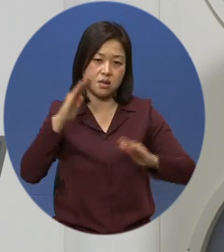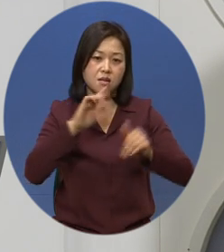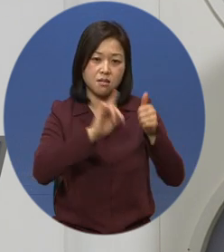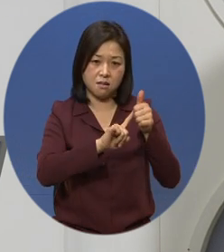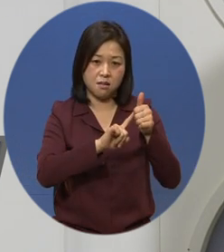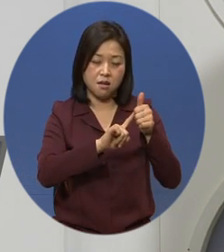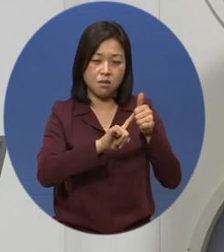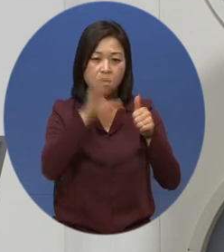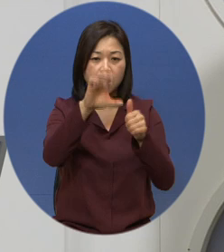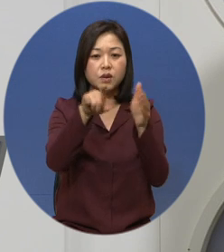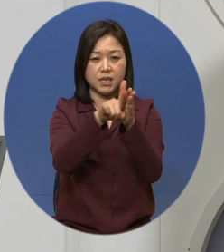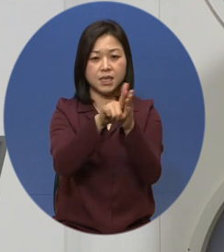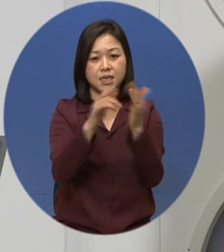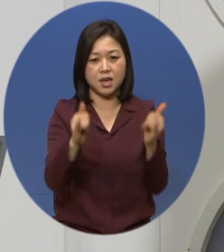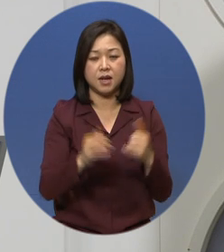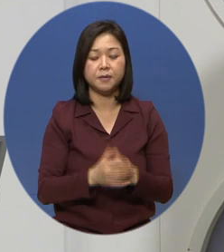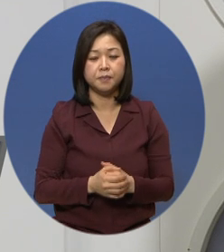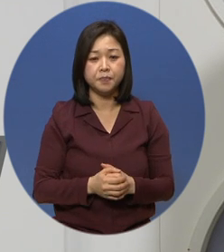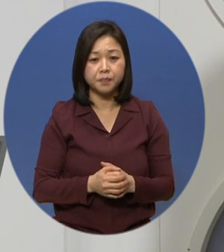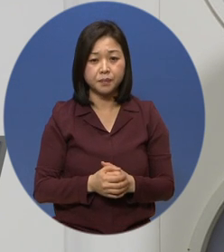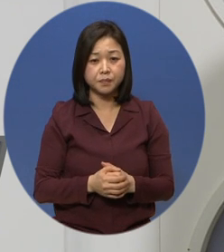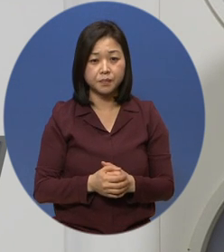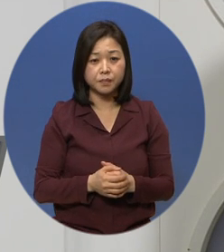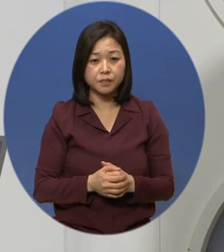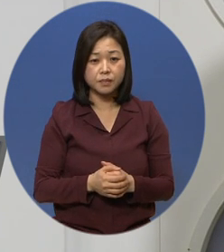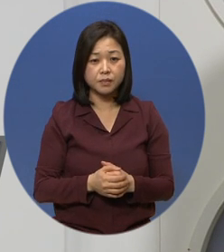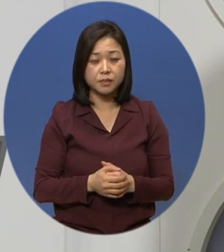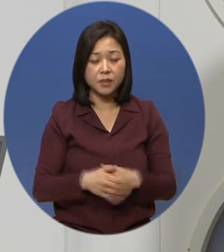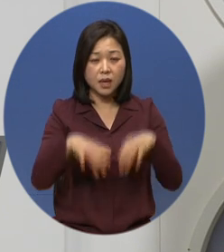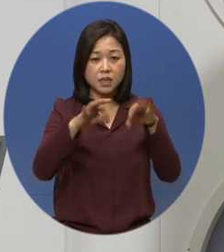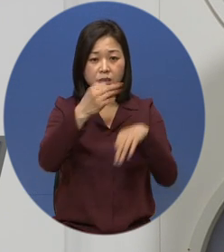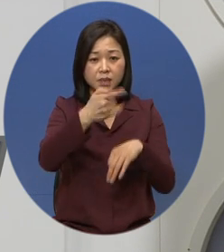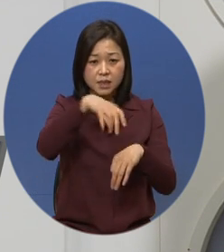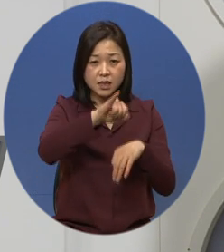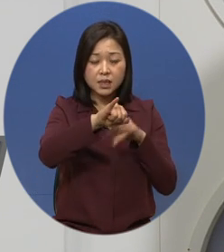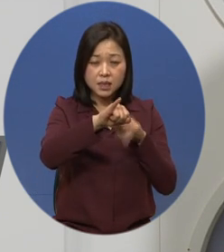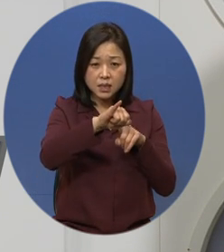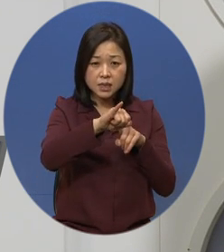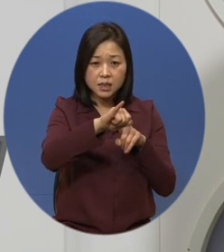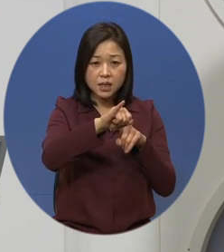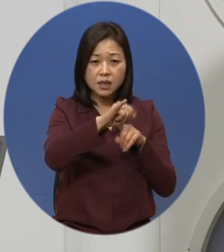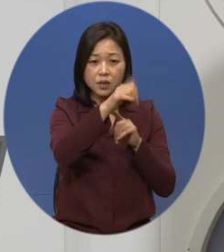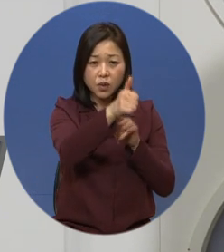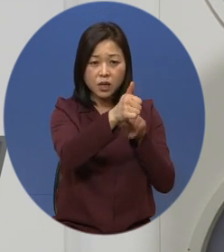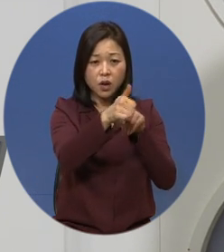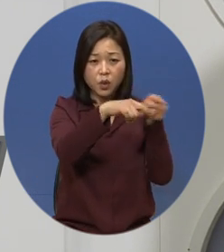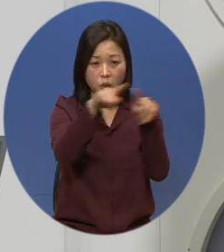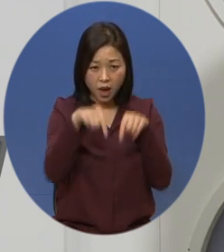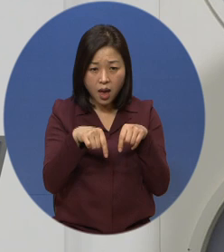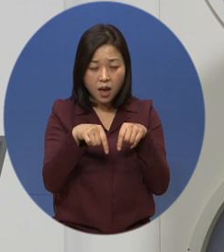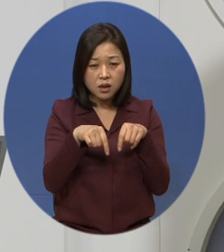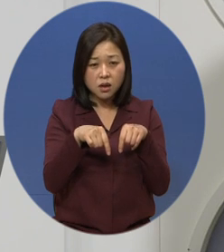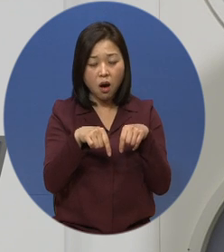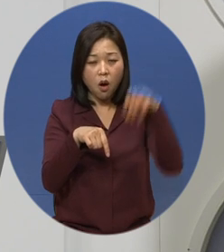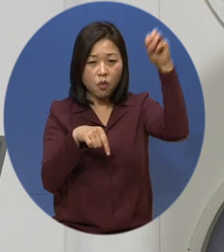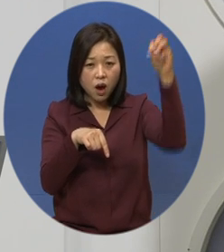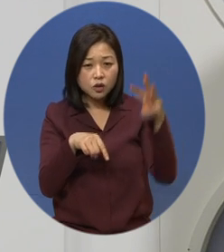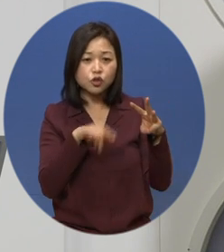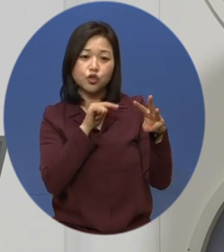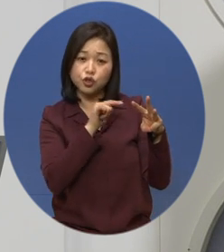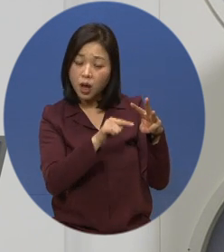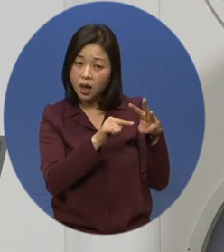가톨릭 신자 였어요 예 그래서 어 2 김 무 2기 열사 를 통해서 기믹이